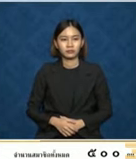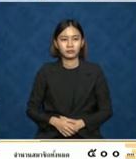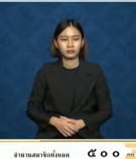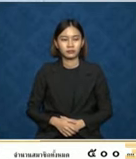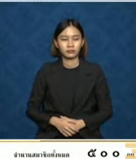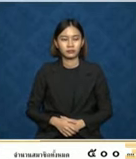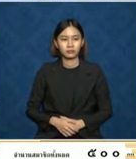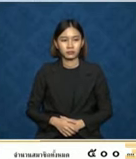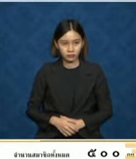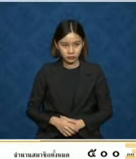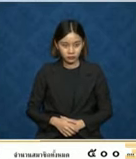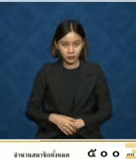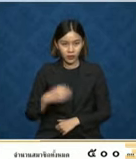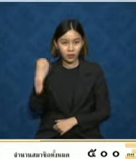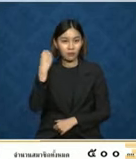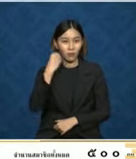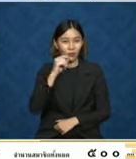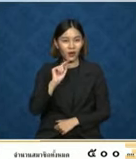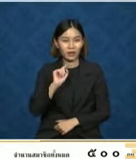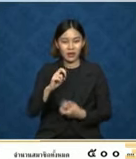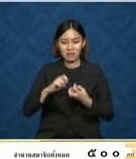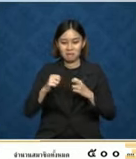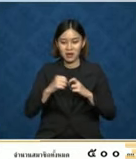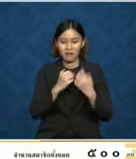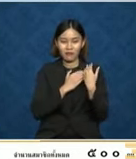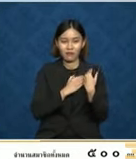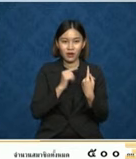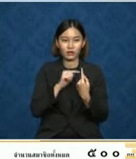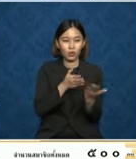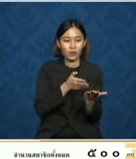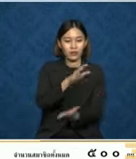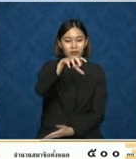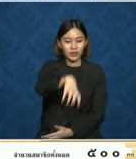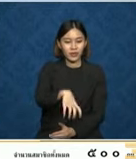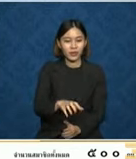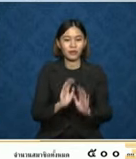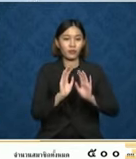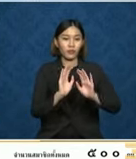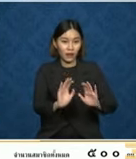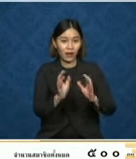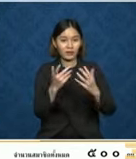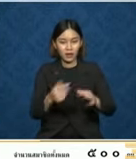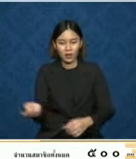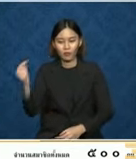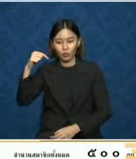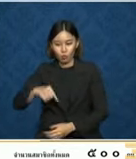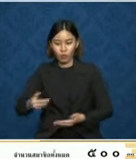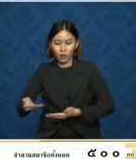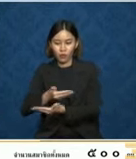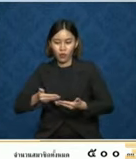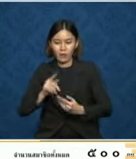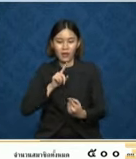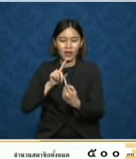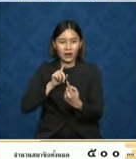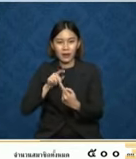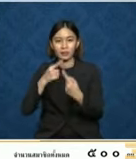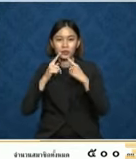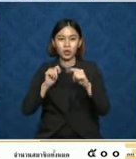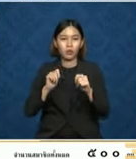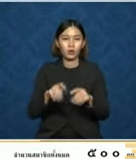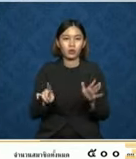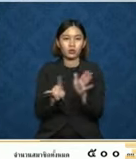ครับผมหลายครั้งที่เราแบกเอาปัญหาปรึกษาไปที่สำนักงานเขตครับแล้วก็จนกระทั่งมาปรึกษาในสภาตั้งกระทู้ถามตอบสุด